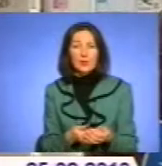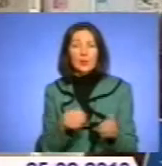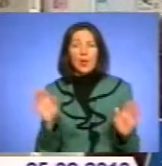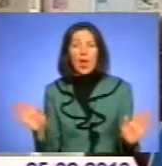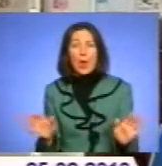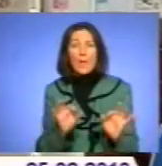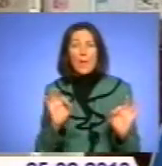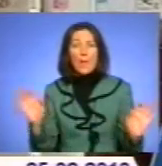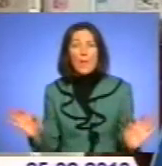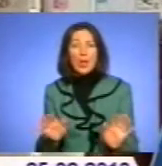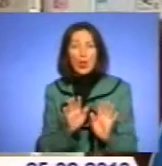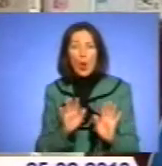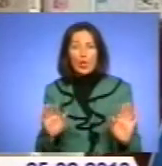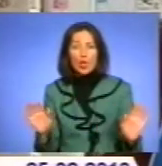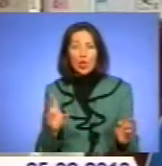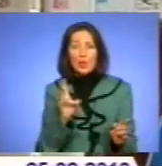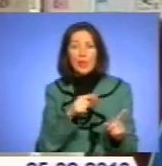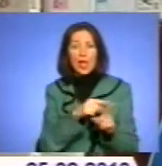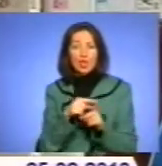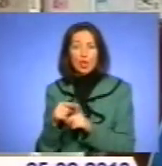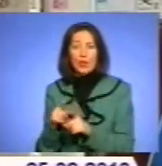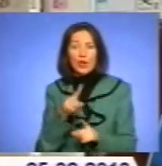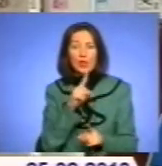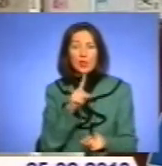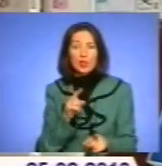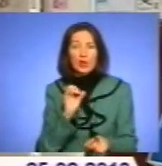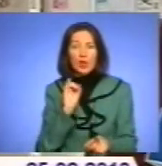мелодію на слова Зіновія Івановича.